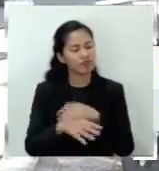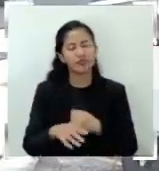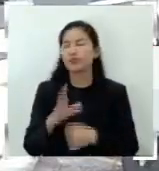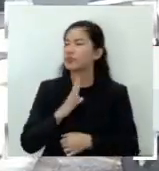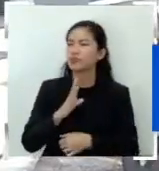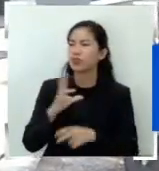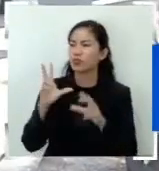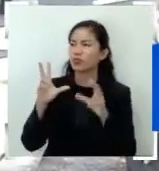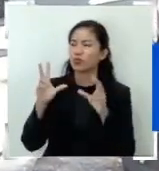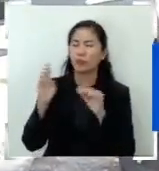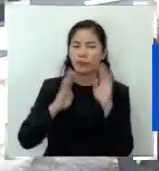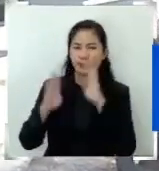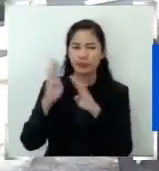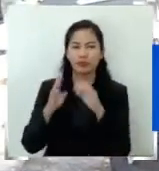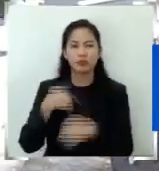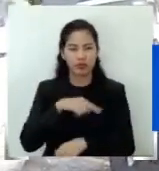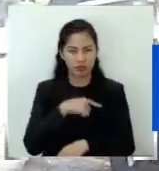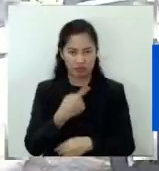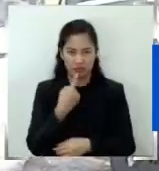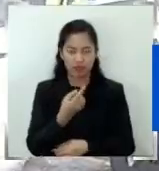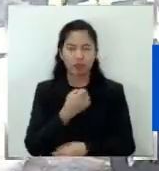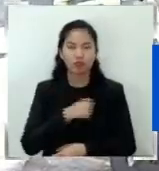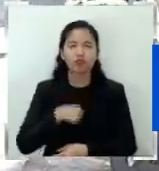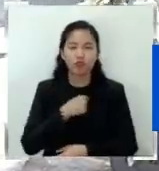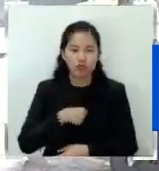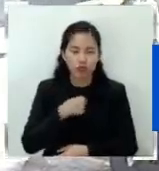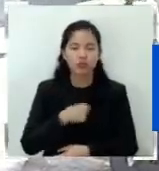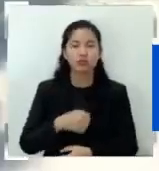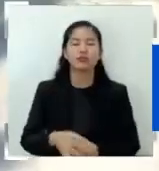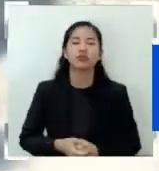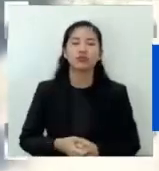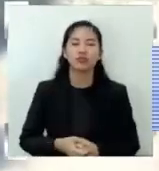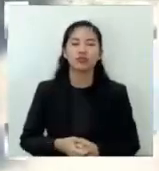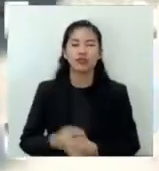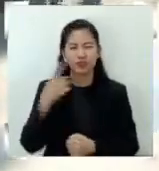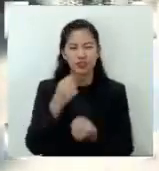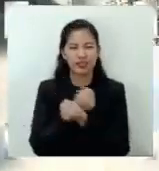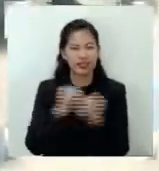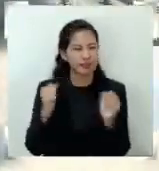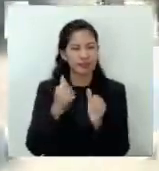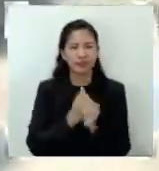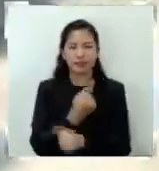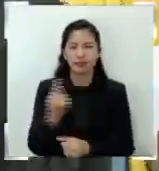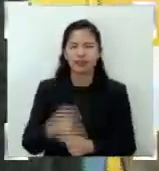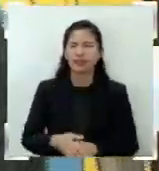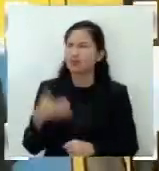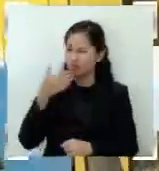sa kanila na pasensya na sila. Para rin naman po sa atin lahat to. Maganda nga po yan, para secure